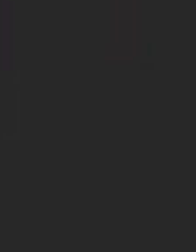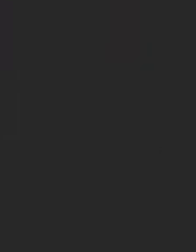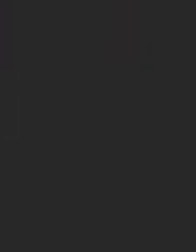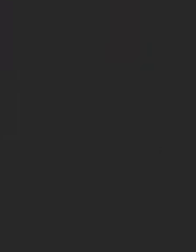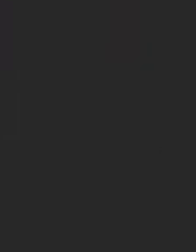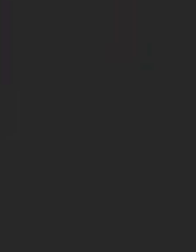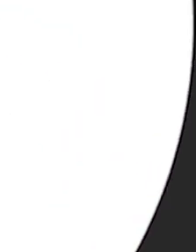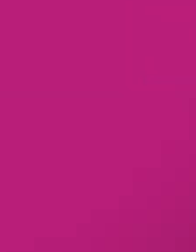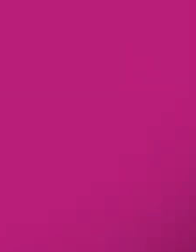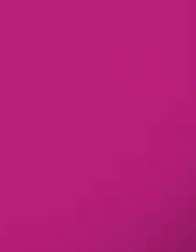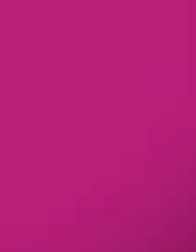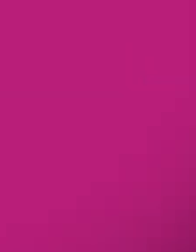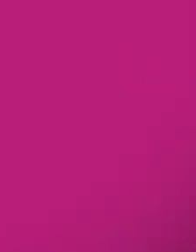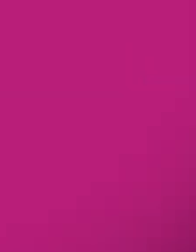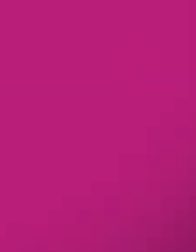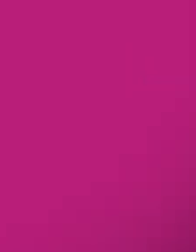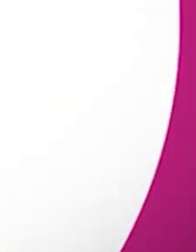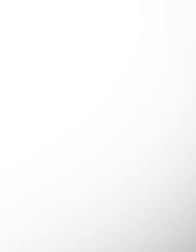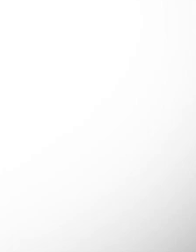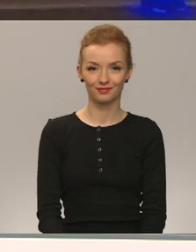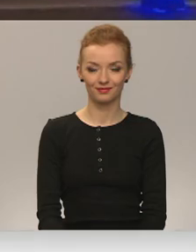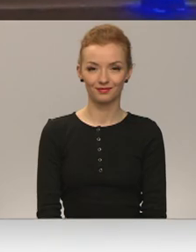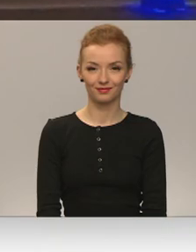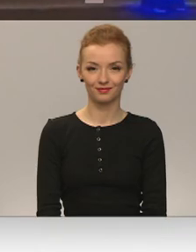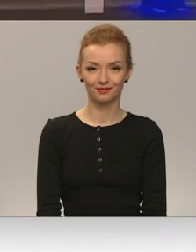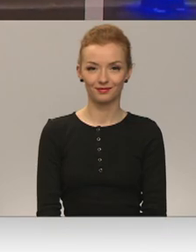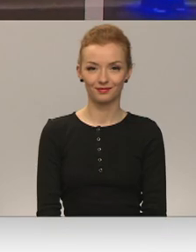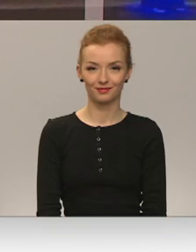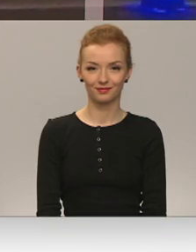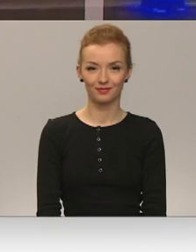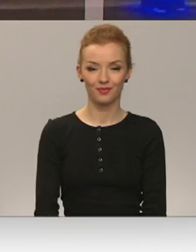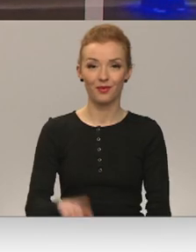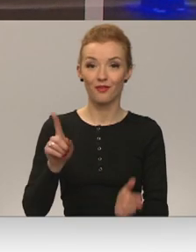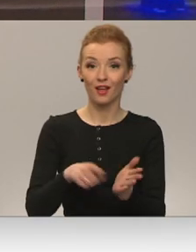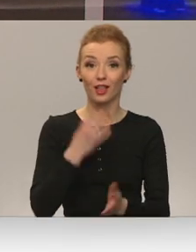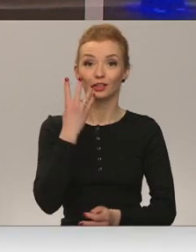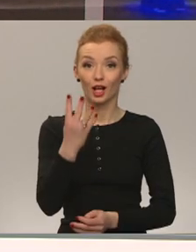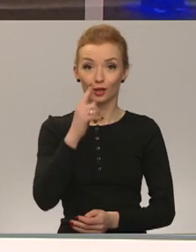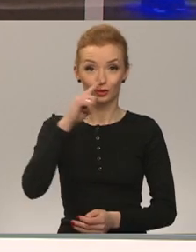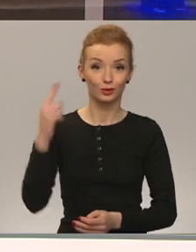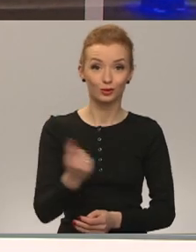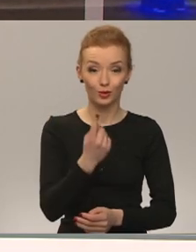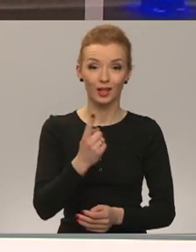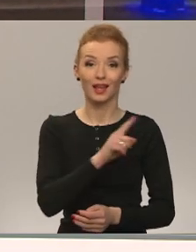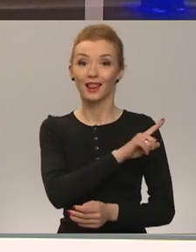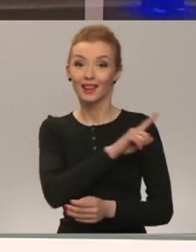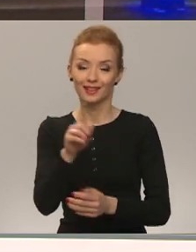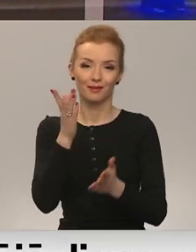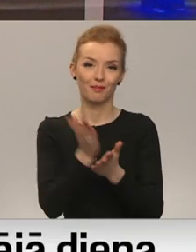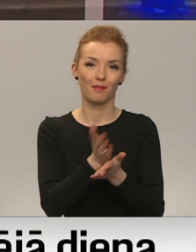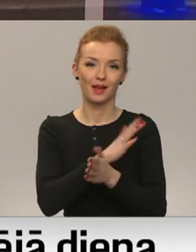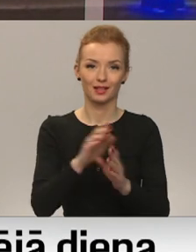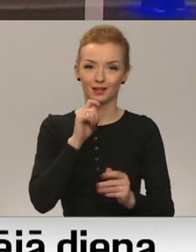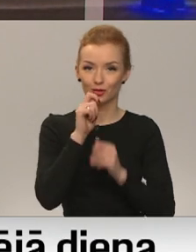Re, viss ēters ir te! Vēl 4 stundas līdz šā gada labdarības maratona dod